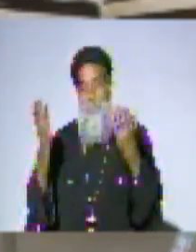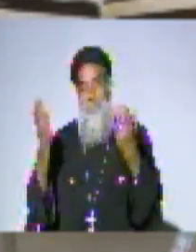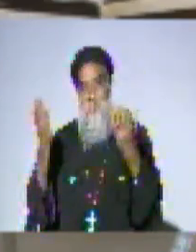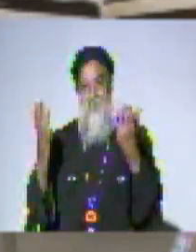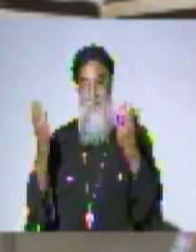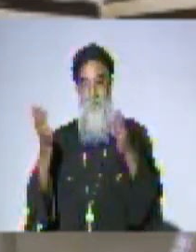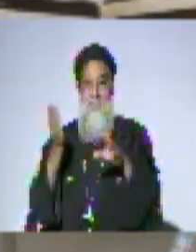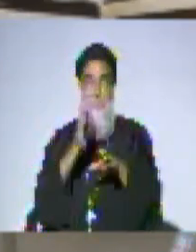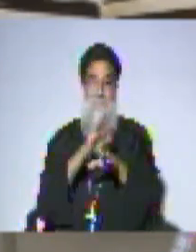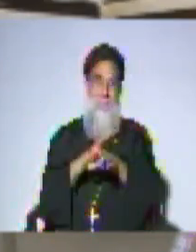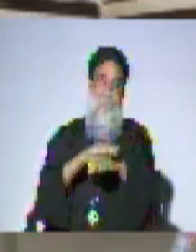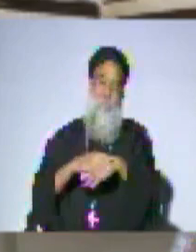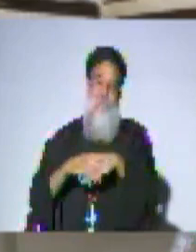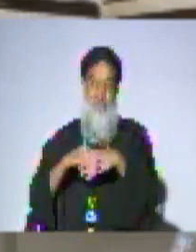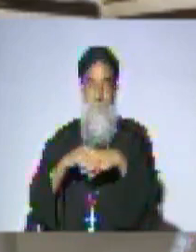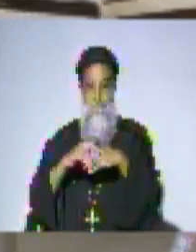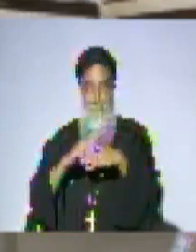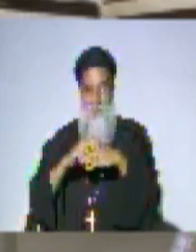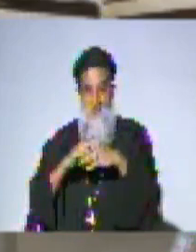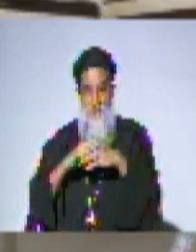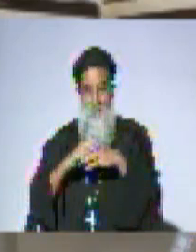طيب ما هو بيموت.